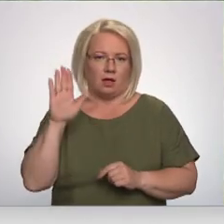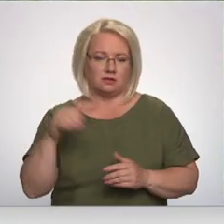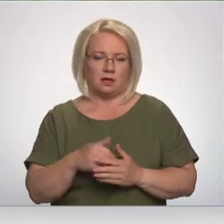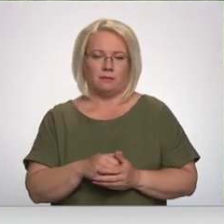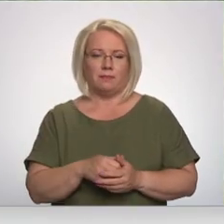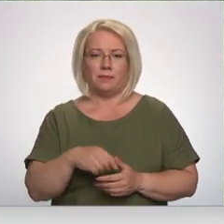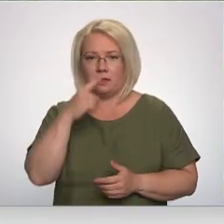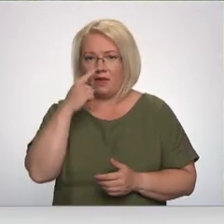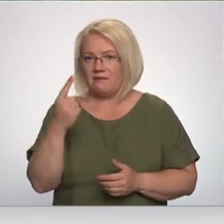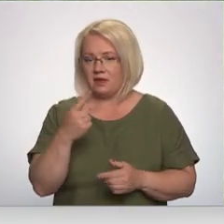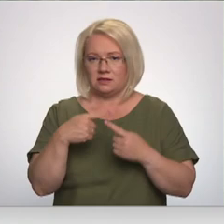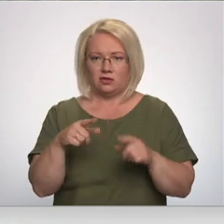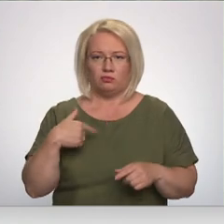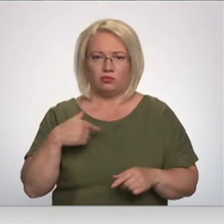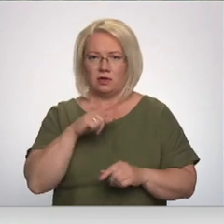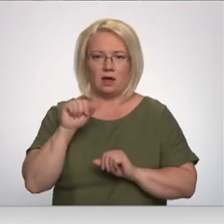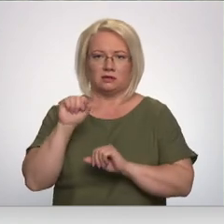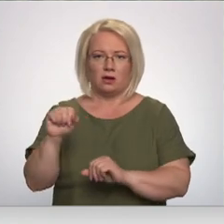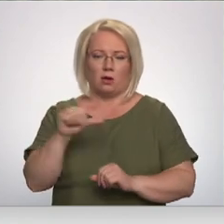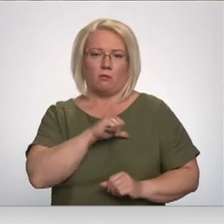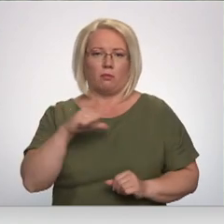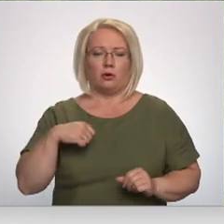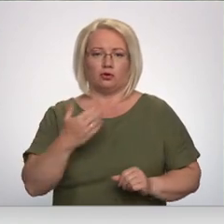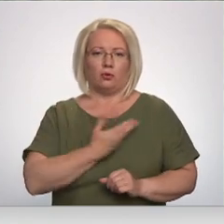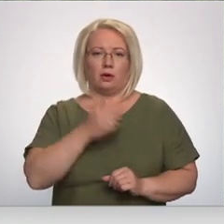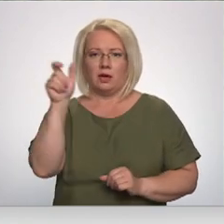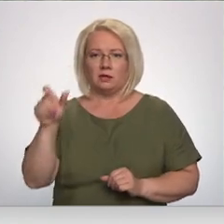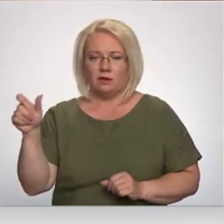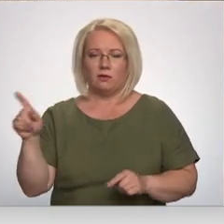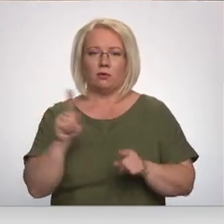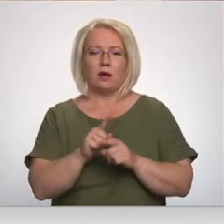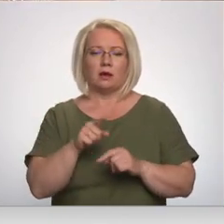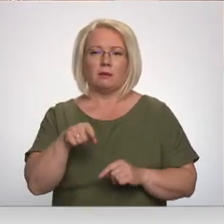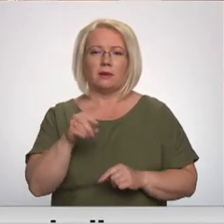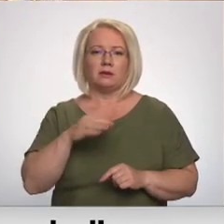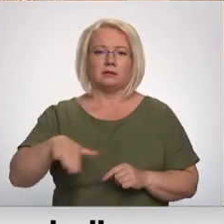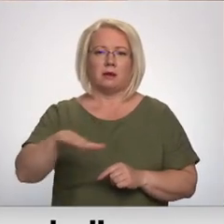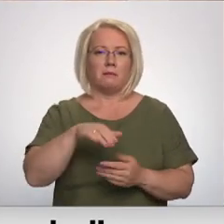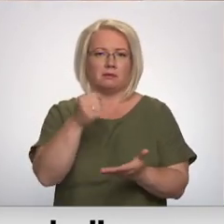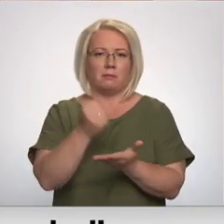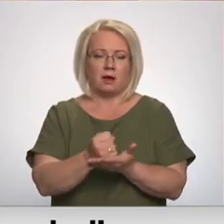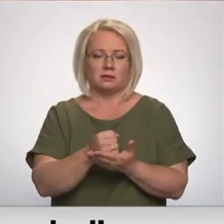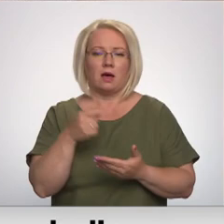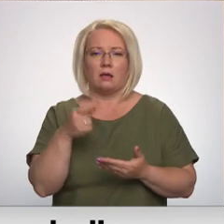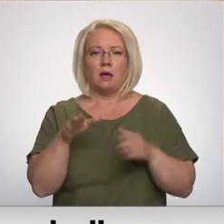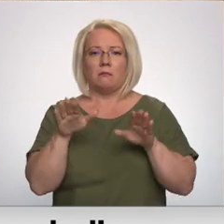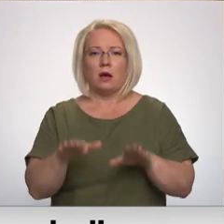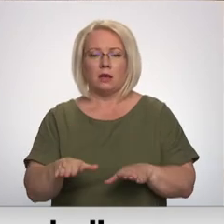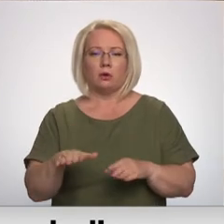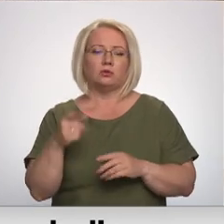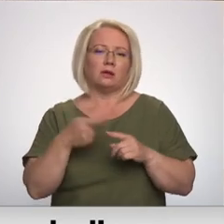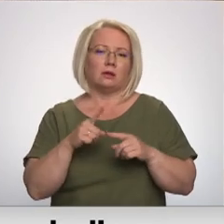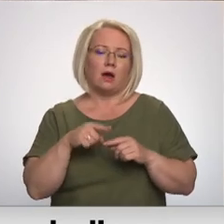neaizsargos. Mūsu pašu iedzīvotājs, mūsu pašu tāpat zemes pogostā. Tā arī tie palikusi tie